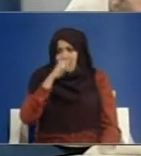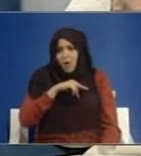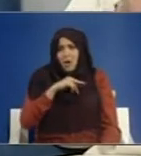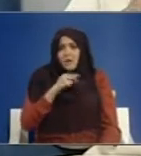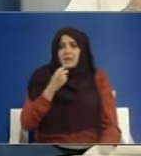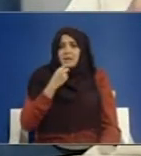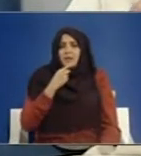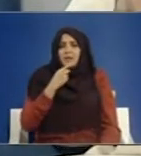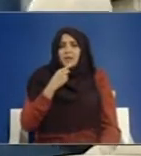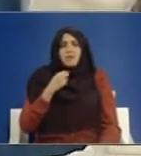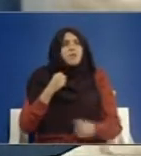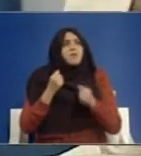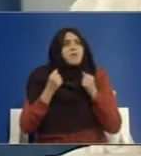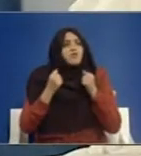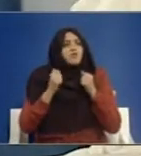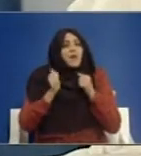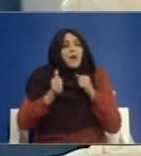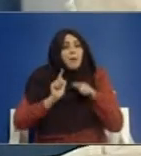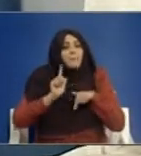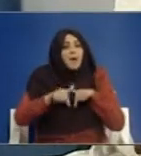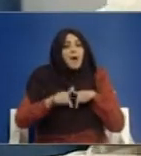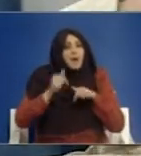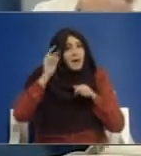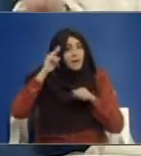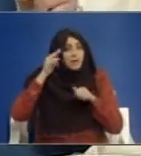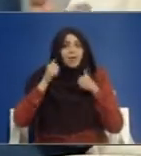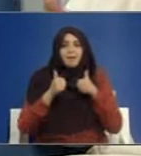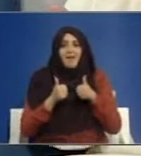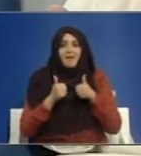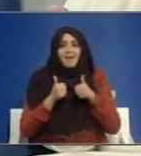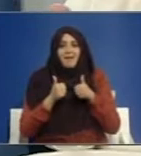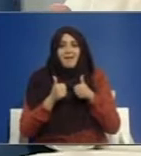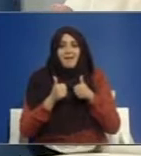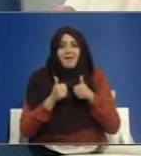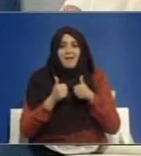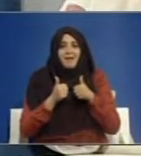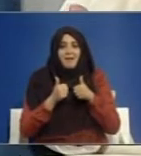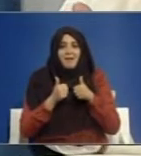معناه يدير ألف حساب وحساب لكل خطوة ولكل حركة يؤديها في الحياة.